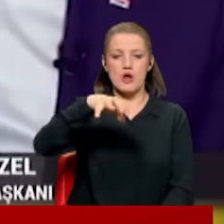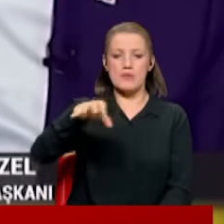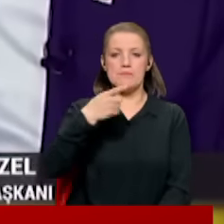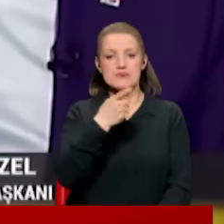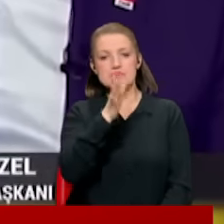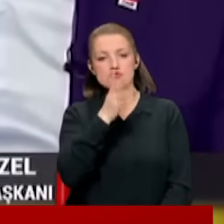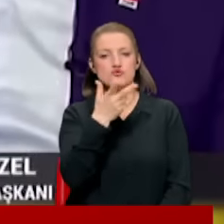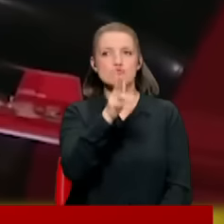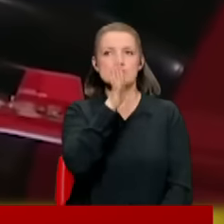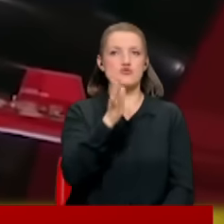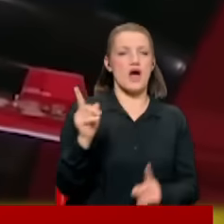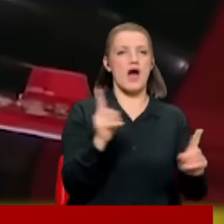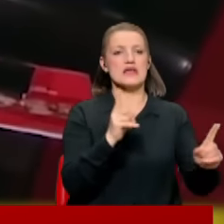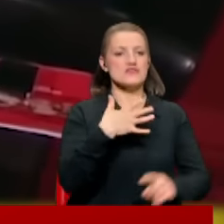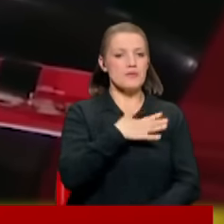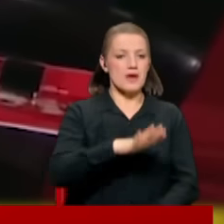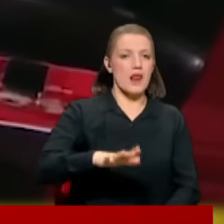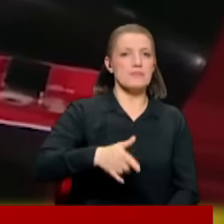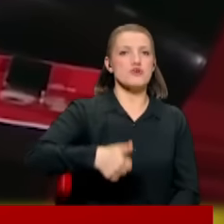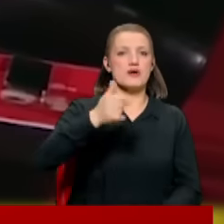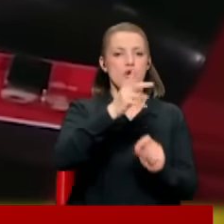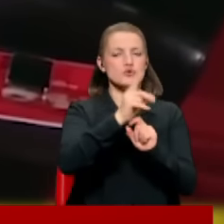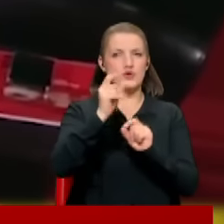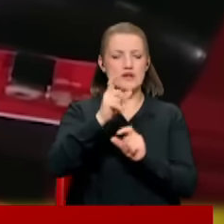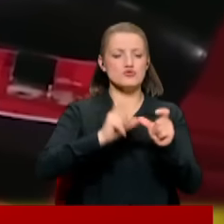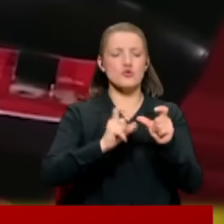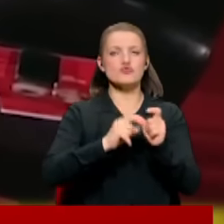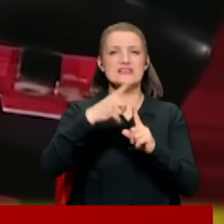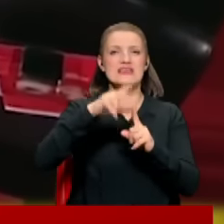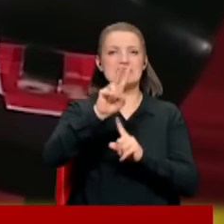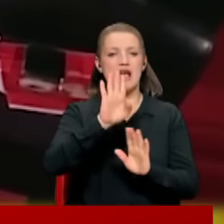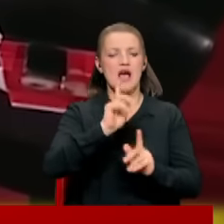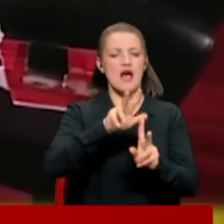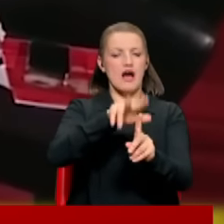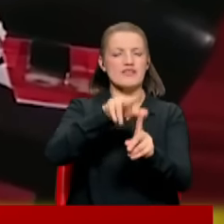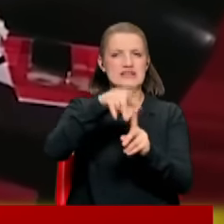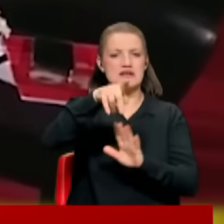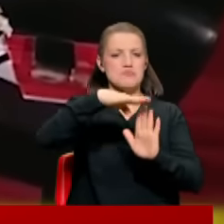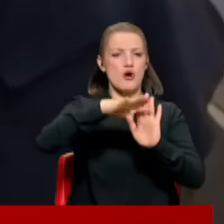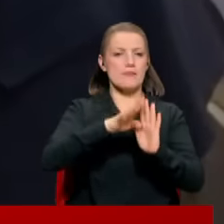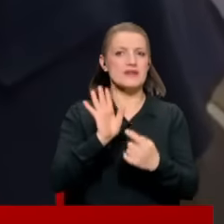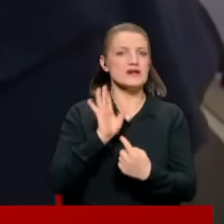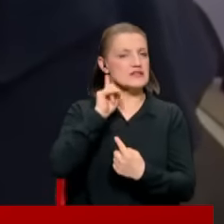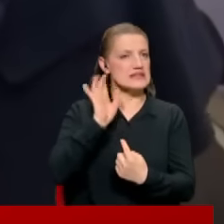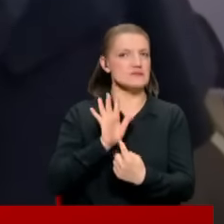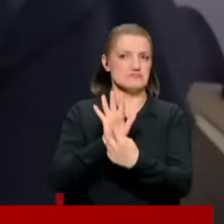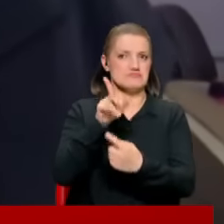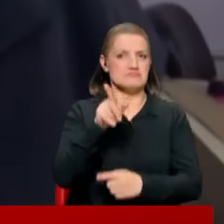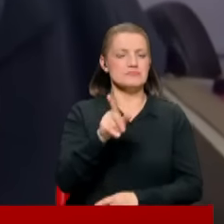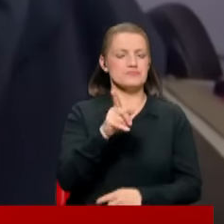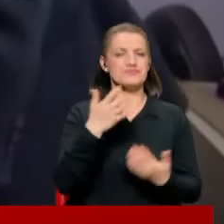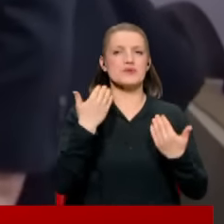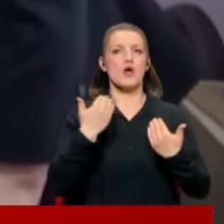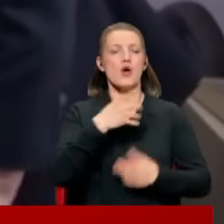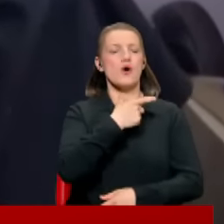1500 ile 3500 arasında. CHP Genel Başkanı Özgür Özel'e Sözcü TV'de katıldığı programda dinletildi o kayıtlar. Özel sadece